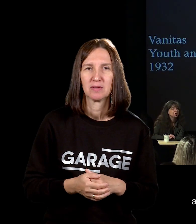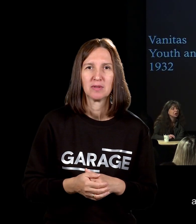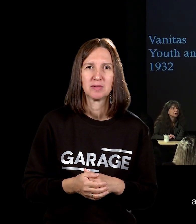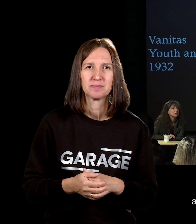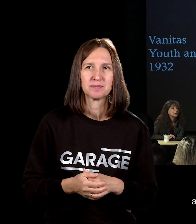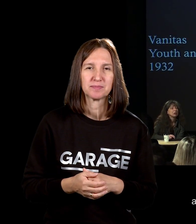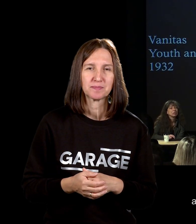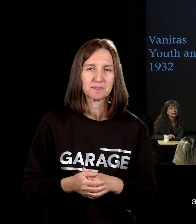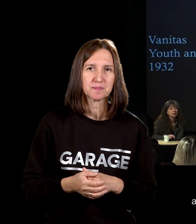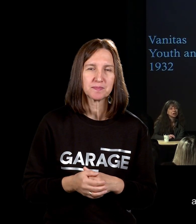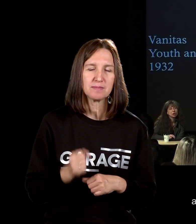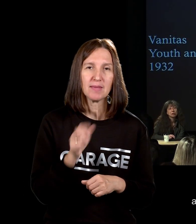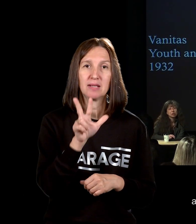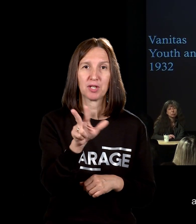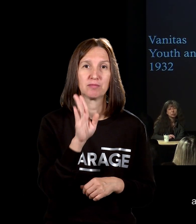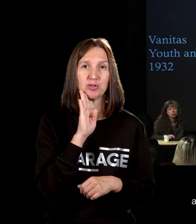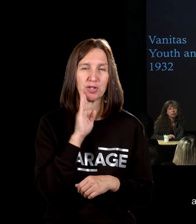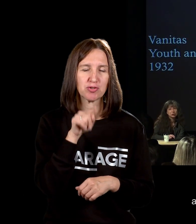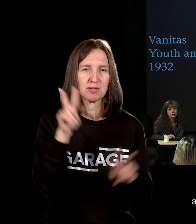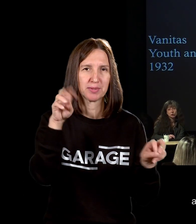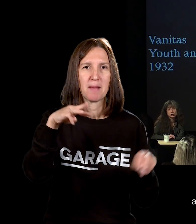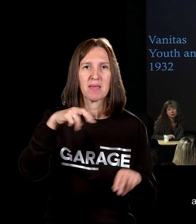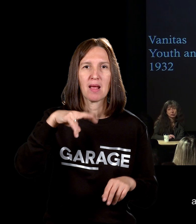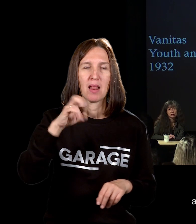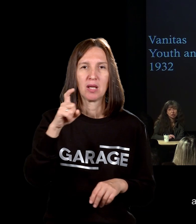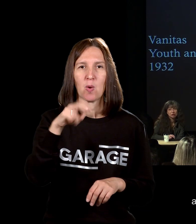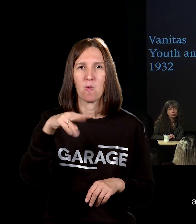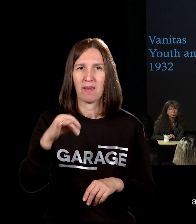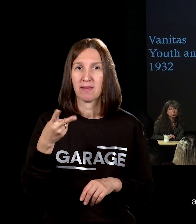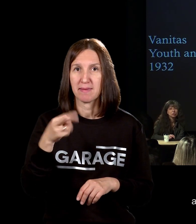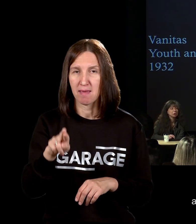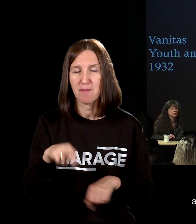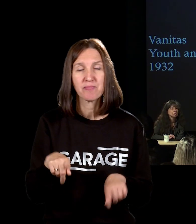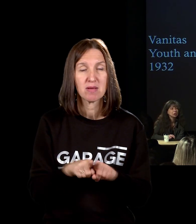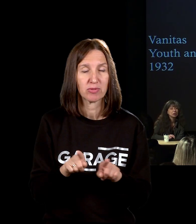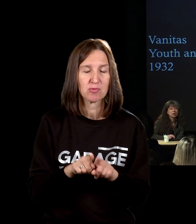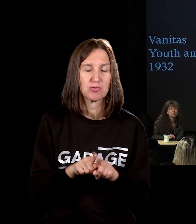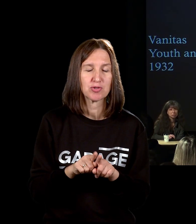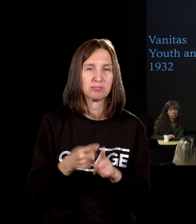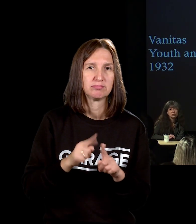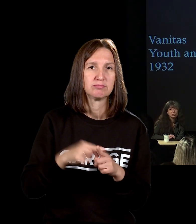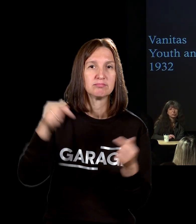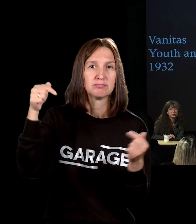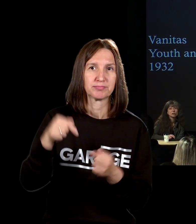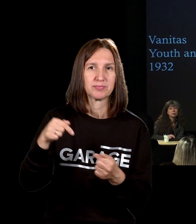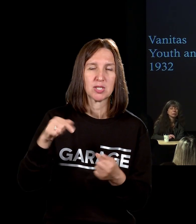женщины, все те же как бы абсолютно классические для средневековой живописи сюжеты, для